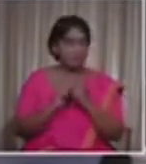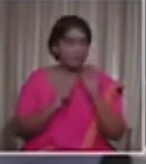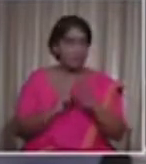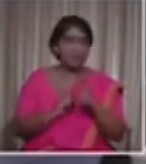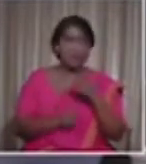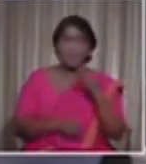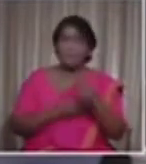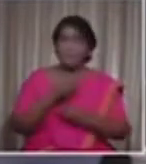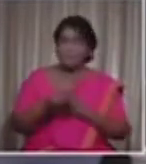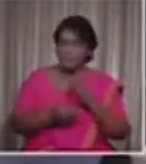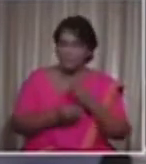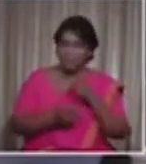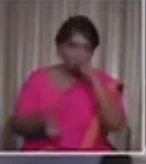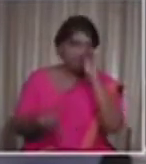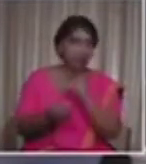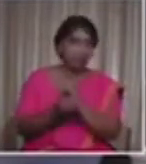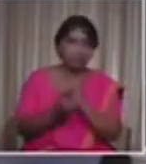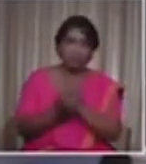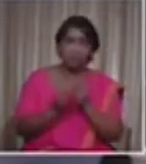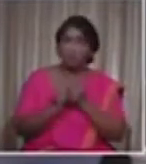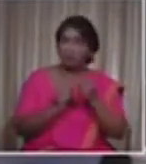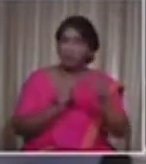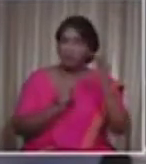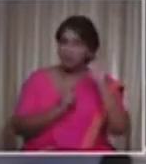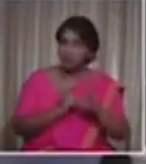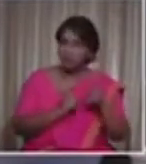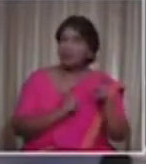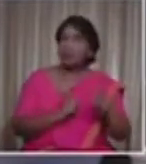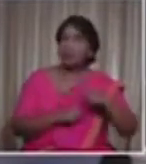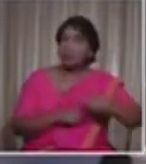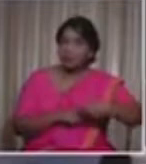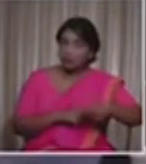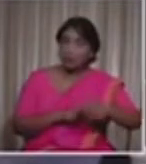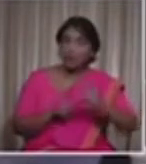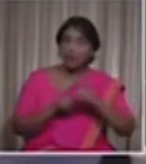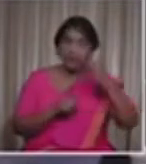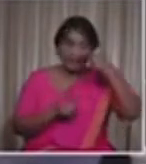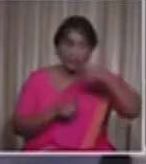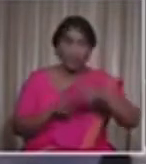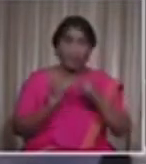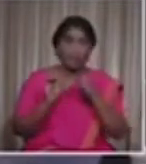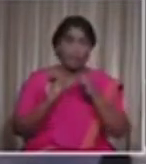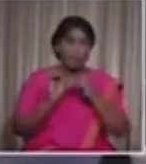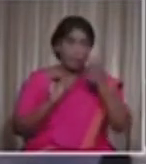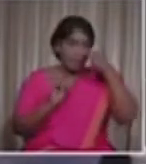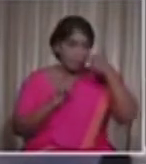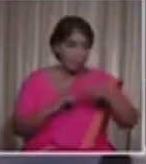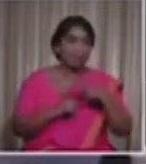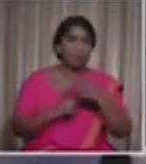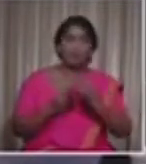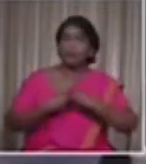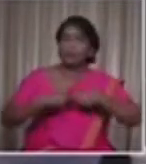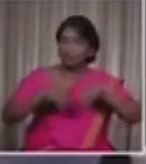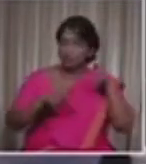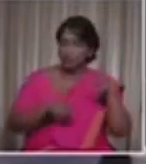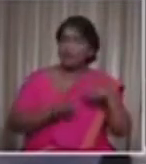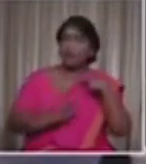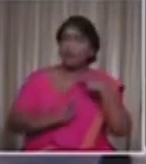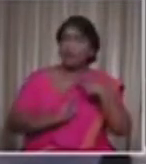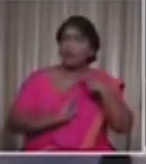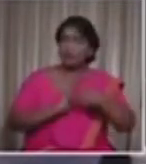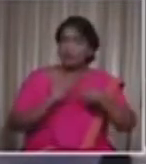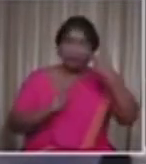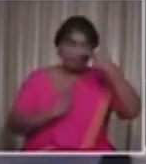ධීවර කර්මාන්තයේ සුරක්ෂිත තහවුරු කිරීම සඳහා දෛනිකව ඩීසල් හා භූමිතෙල් ප්‍රමාණයක් නිකුත් කිරීමට ලංකා ඛනිජ